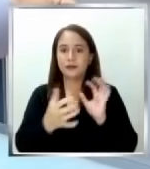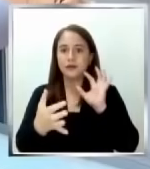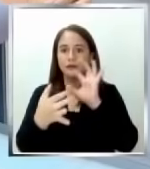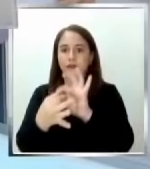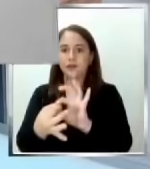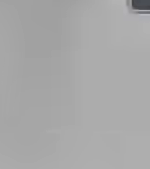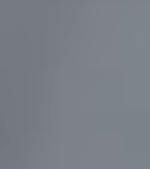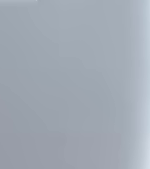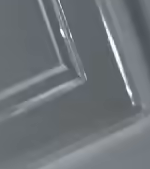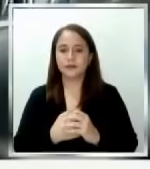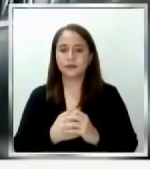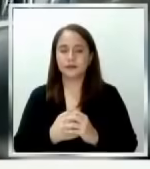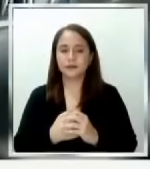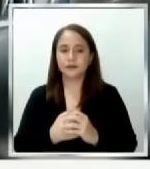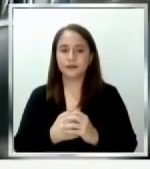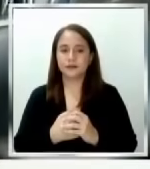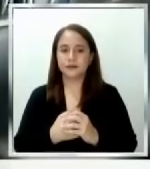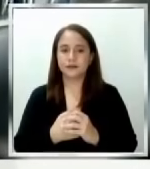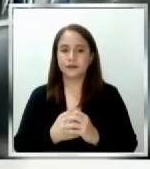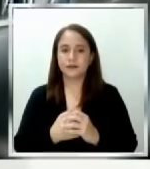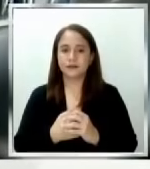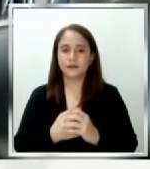Zumali.